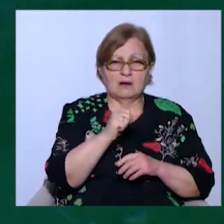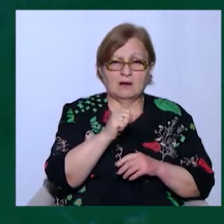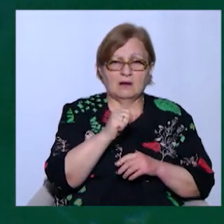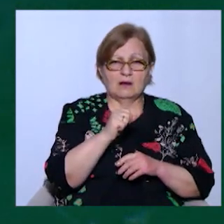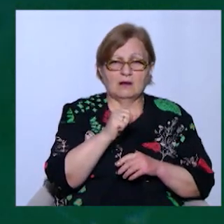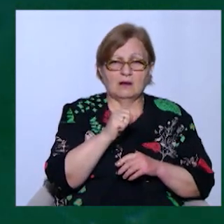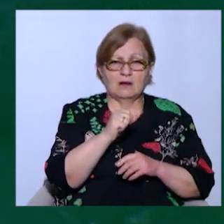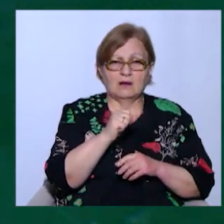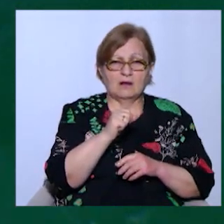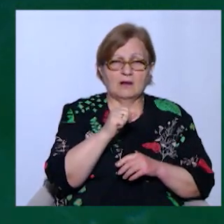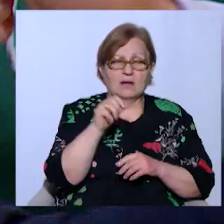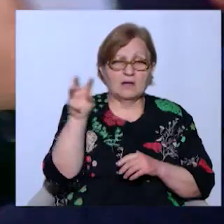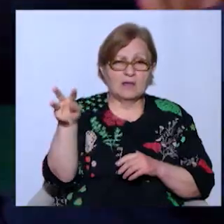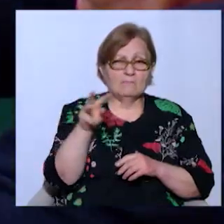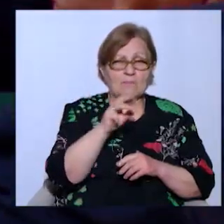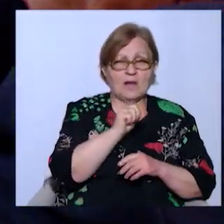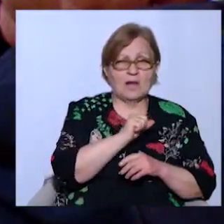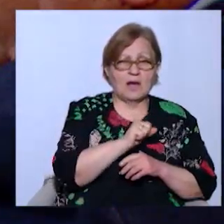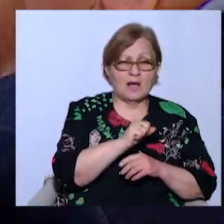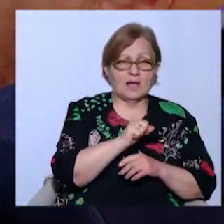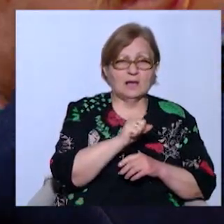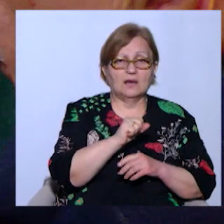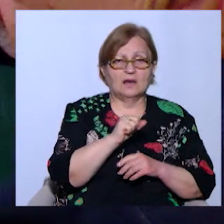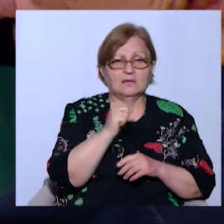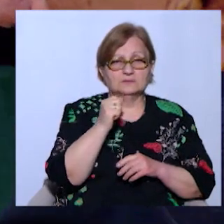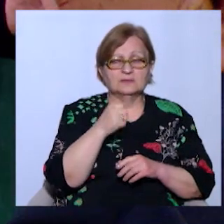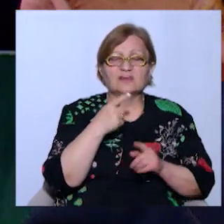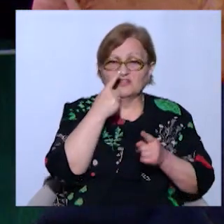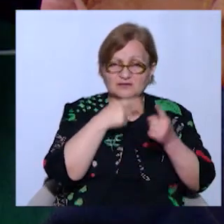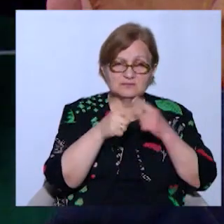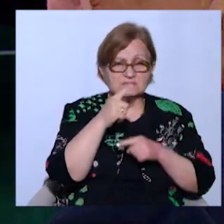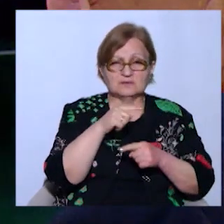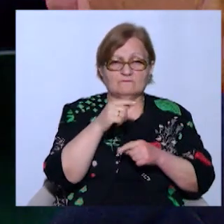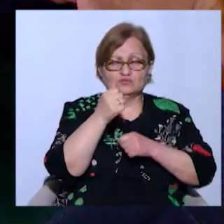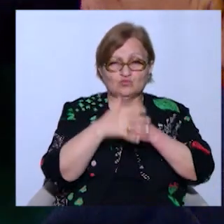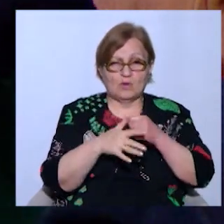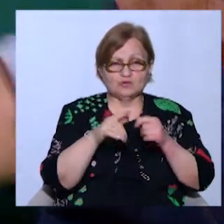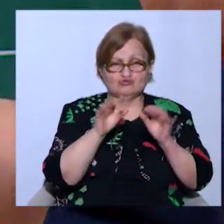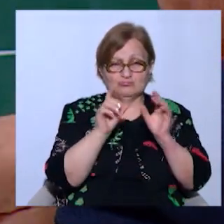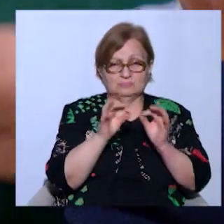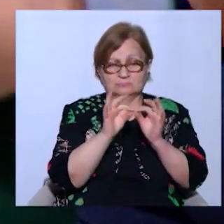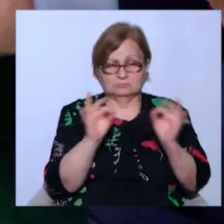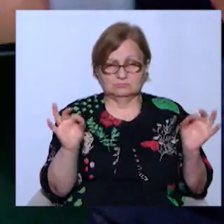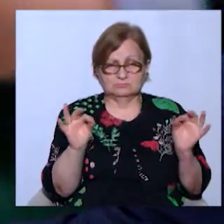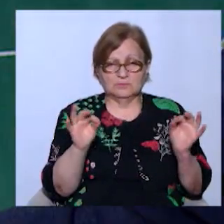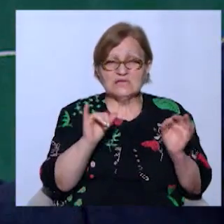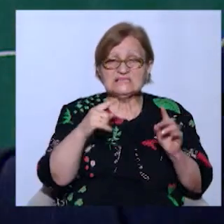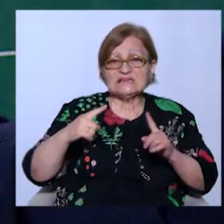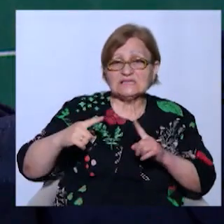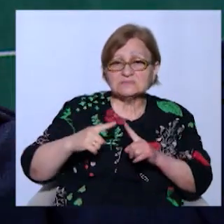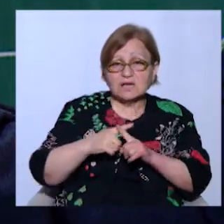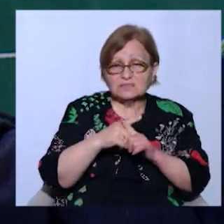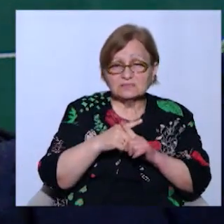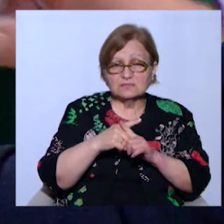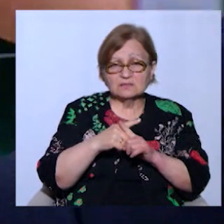n a c კუთხე. აბა როგორ გავზომო? მოვედი აქ, გავაყოლე და გადაკვეთაში მივიღე, ვა